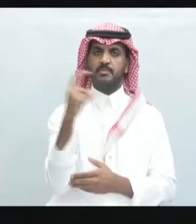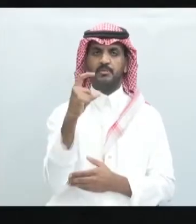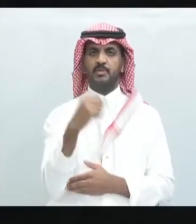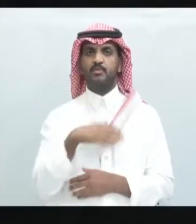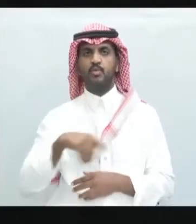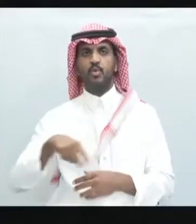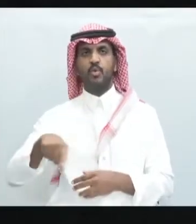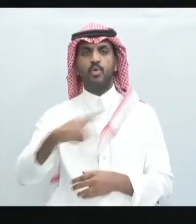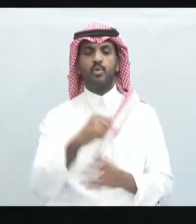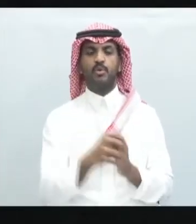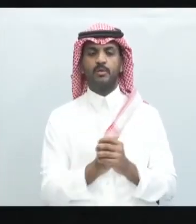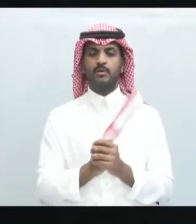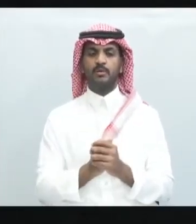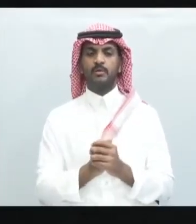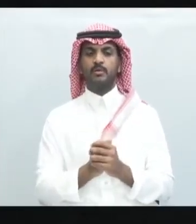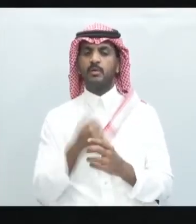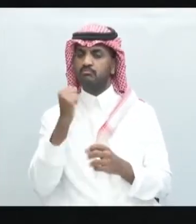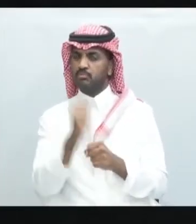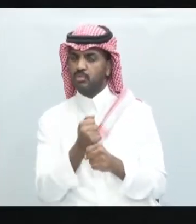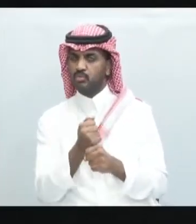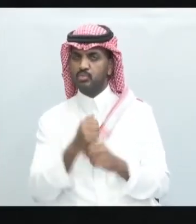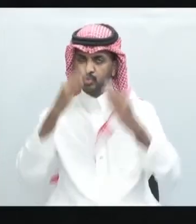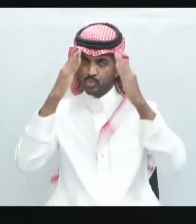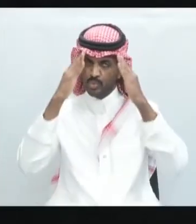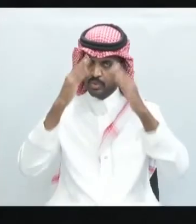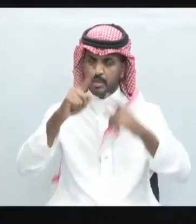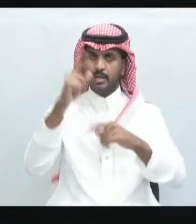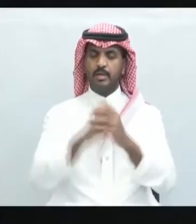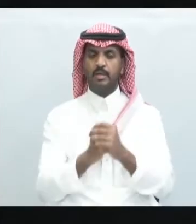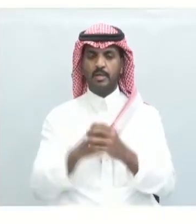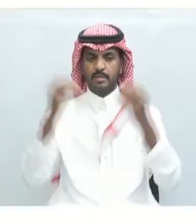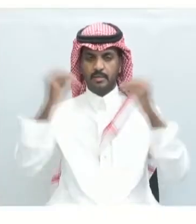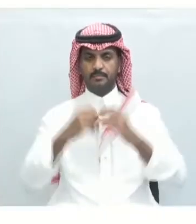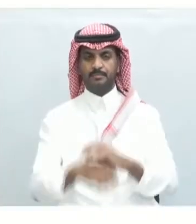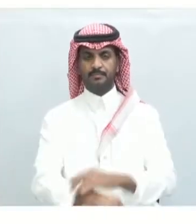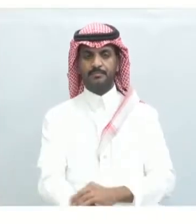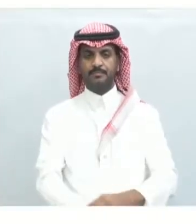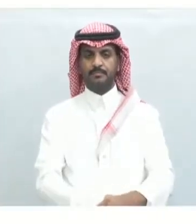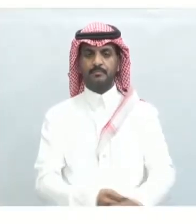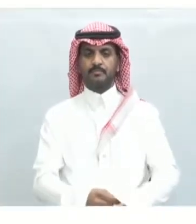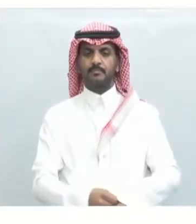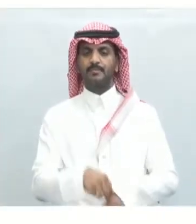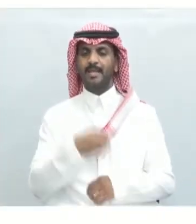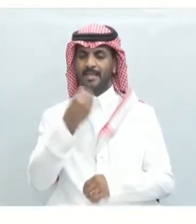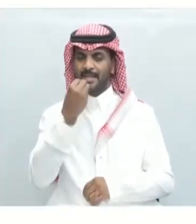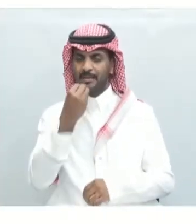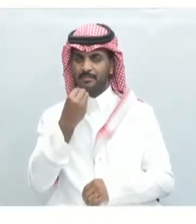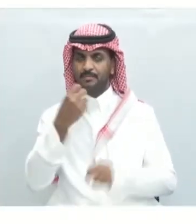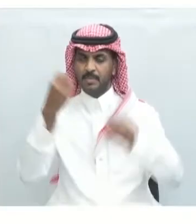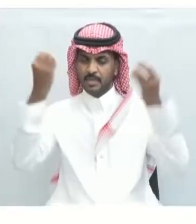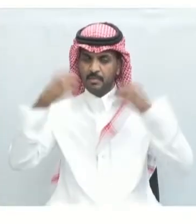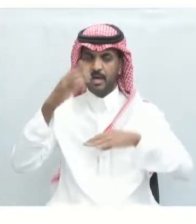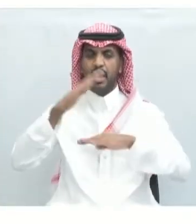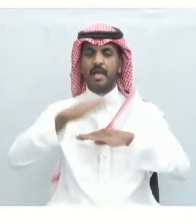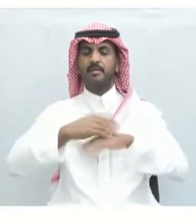كلها اداء لشكر الله عز وجل على هذه النعم بعد ذلك السؤال الطعام من نعم الله علينا